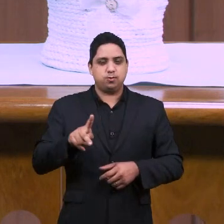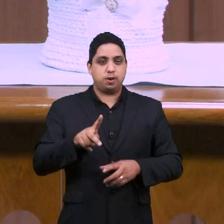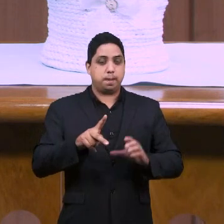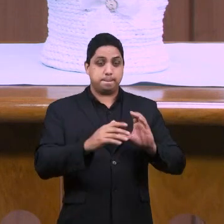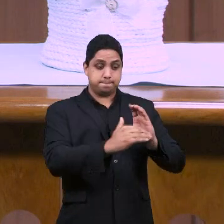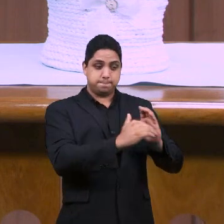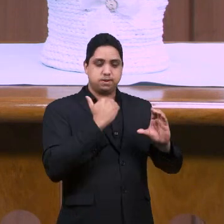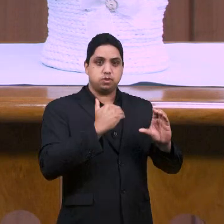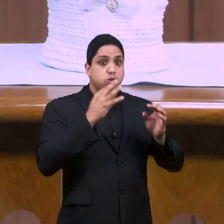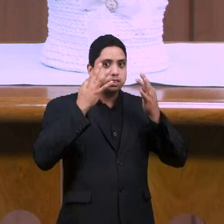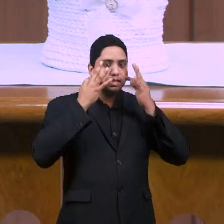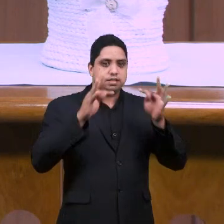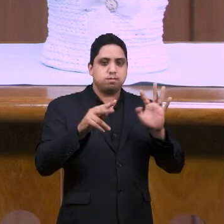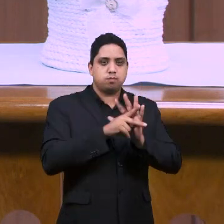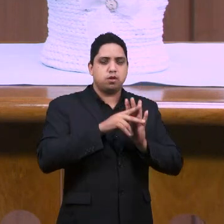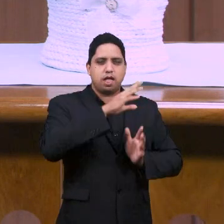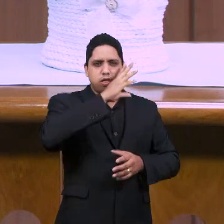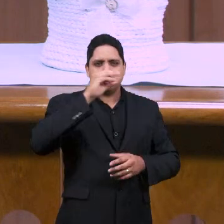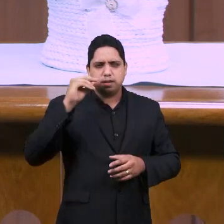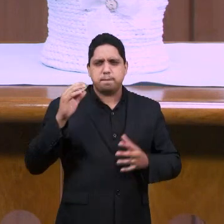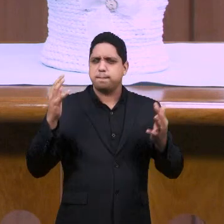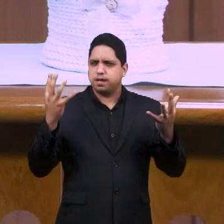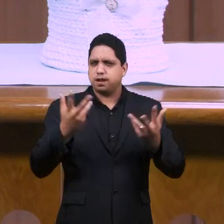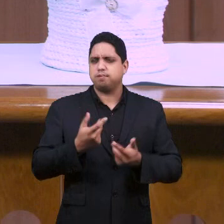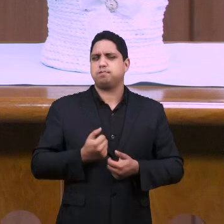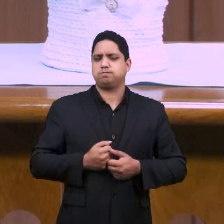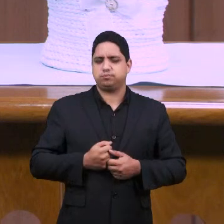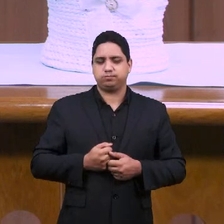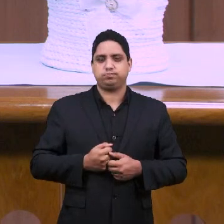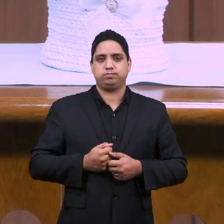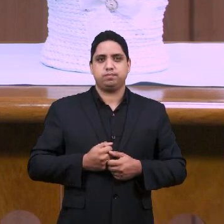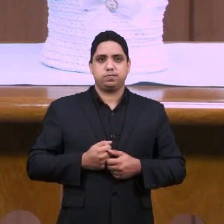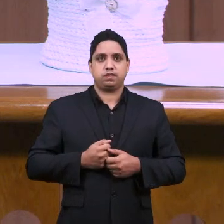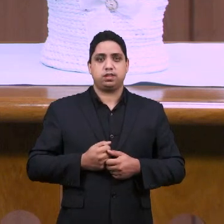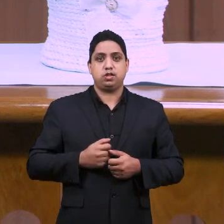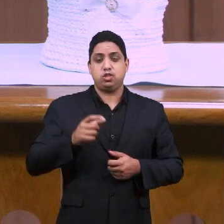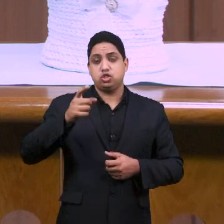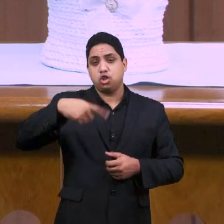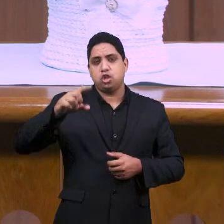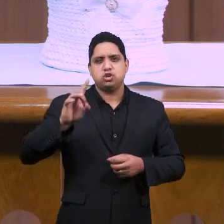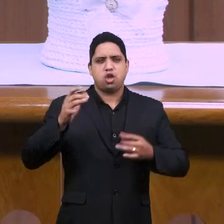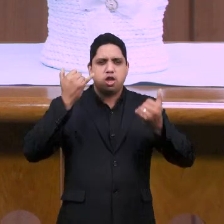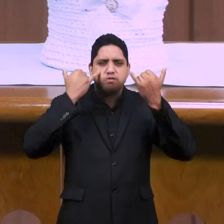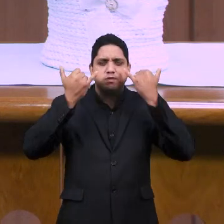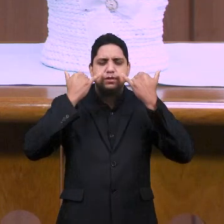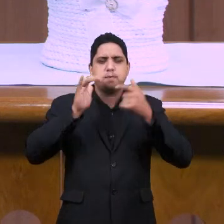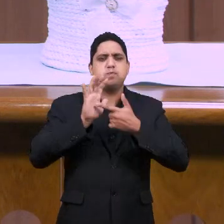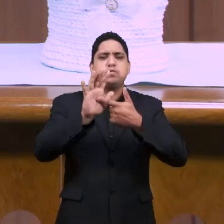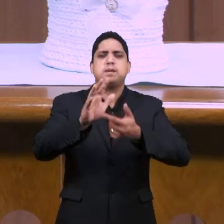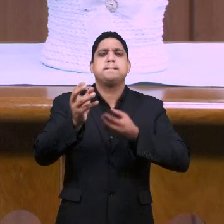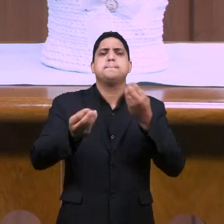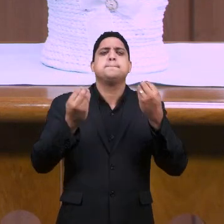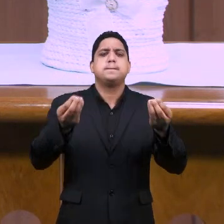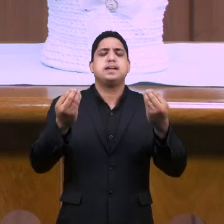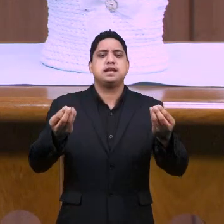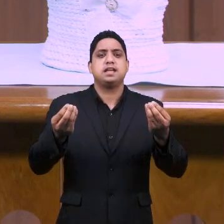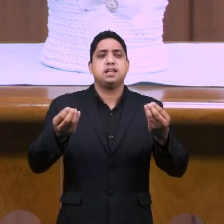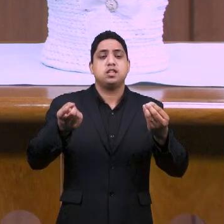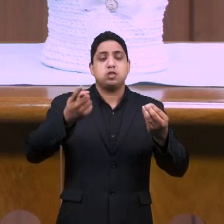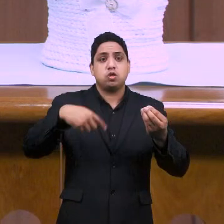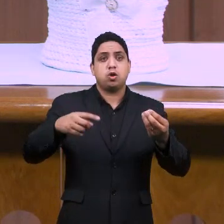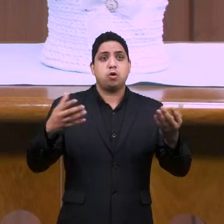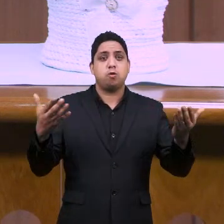et adolescents. La sœur, qui est professeure des classes à l'église, donne ce témoignage merveilleux. Nous donnons cette information pour